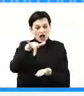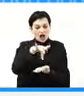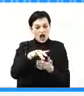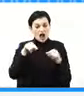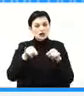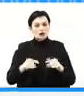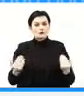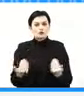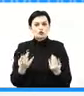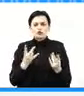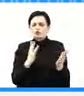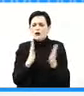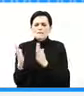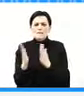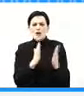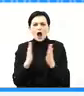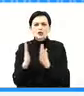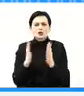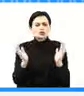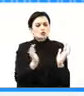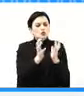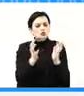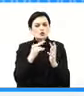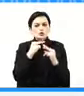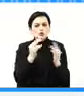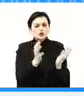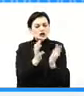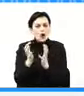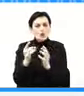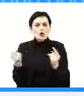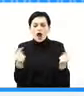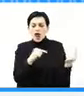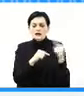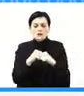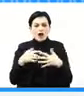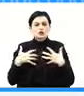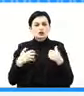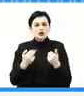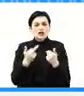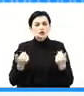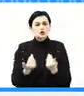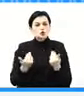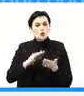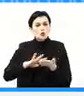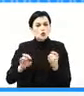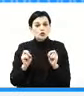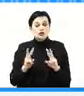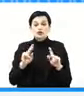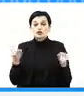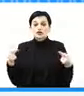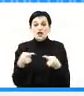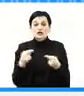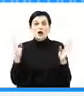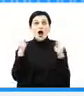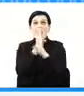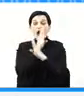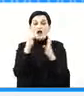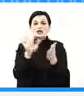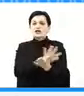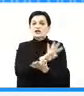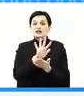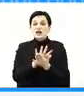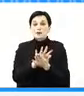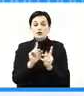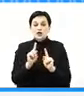და მაქსიმალურად უნდა გაუფრთხილდეთ ერთმანეთის ჯანმრთელობას და ერთმანეთის სიცოცხლის უსაფრთხოებას. შესაბამისად, ჰაერის დაბინძურებას